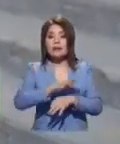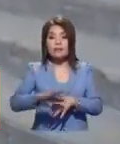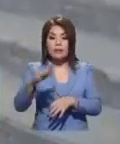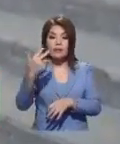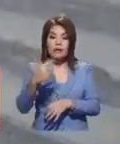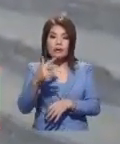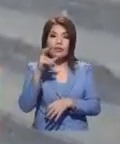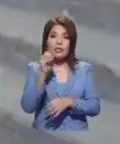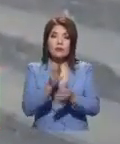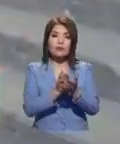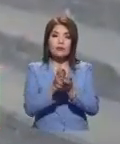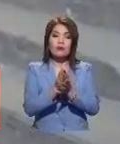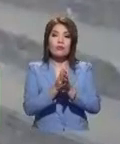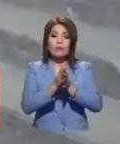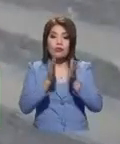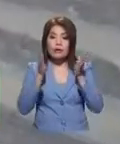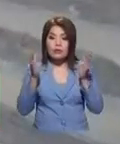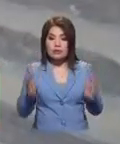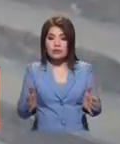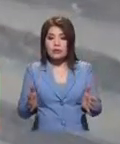жылдан асса да жақсылығы да бар.